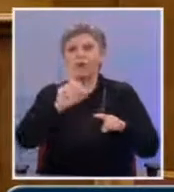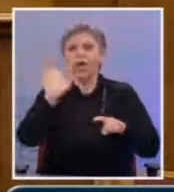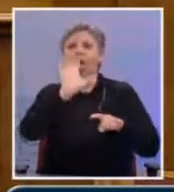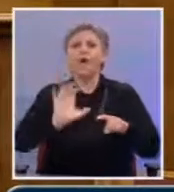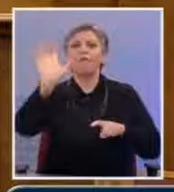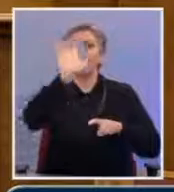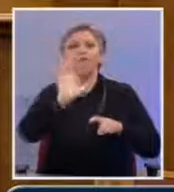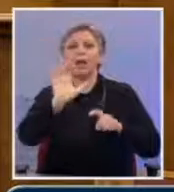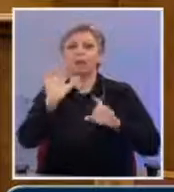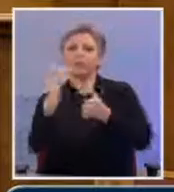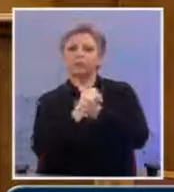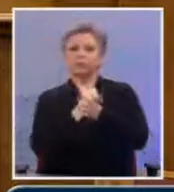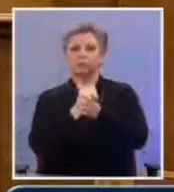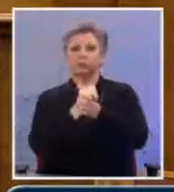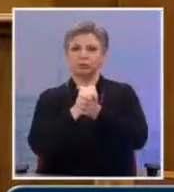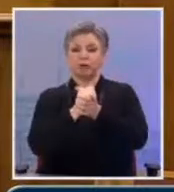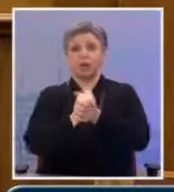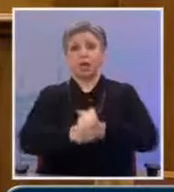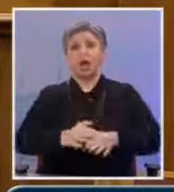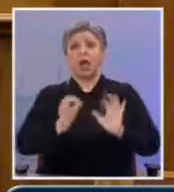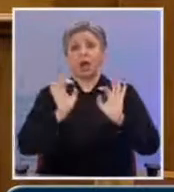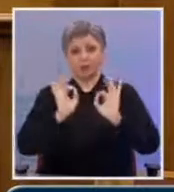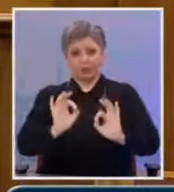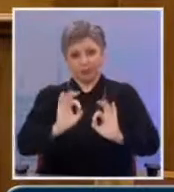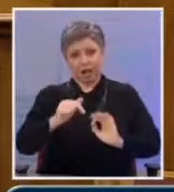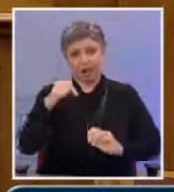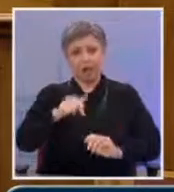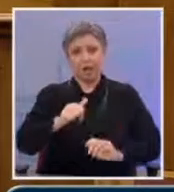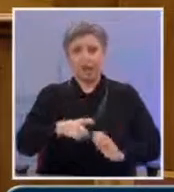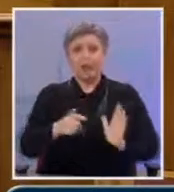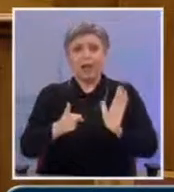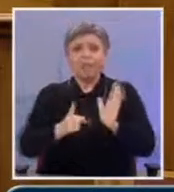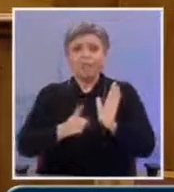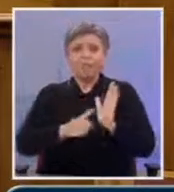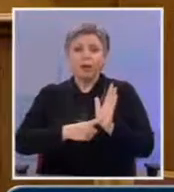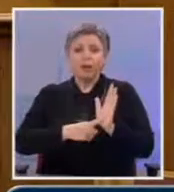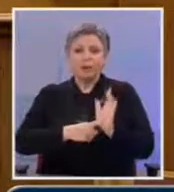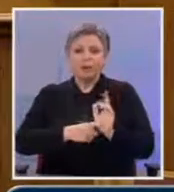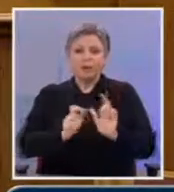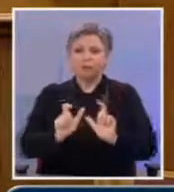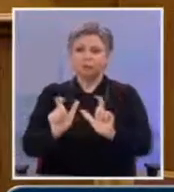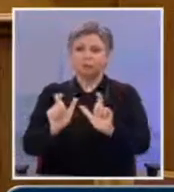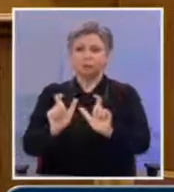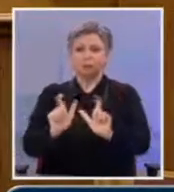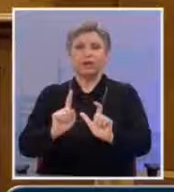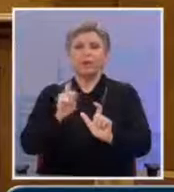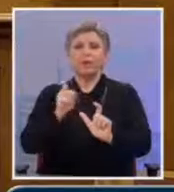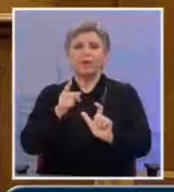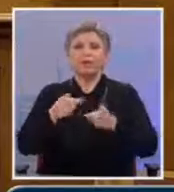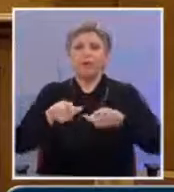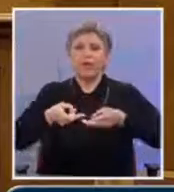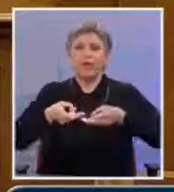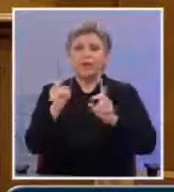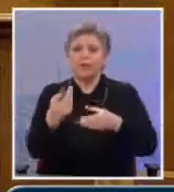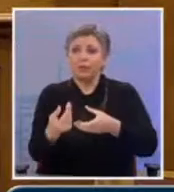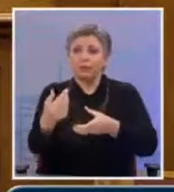κάθε περίπτωση όμως δεν πρέπει να επιτρέψουμε, δεν πρέπει κυρίες και κύριοι συνάδελφοι να επιτρέψουμε να γίνει η Ελλάδα